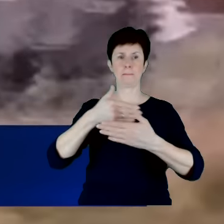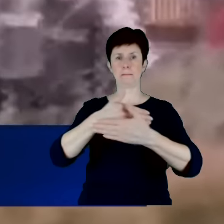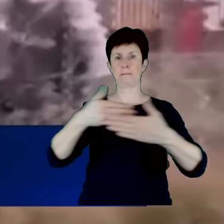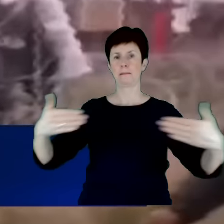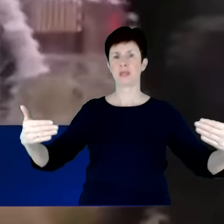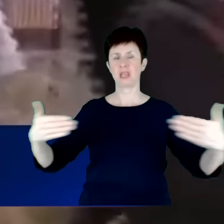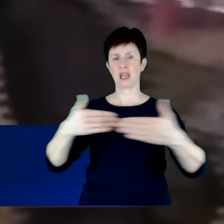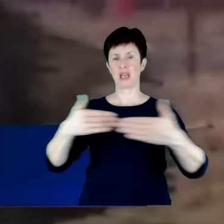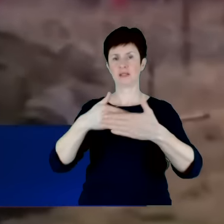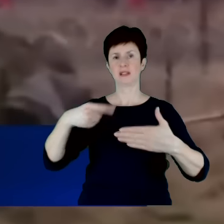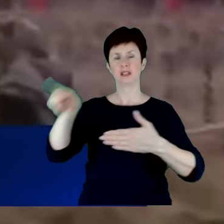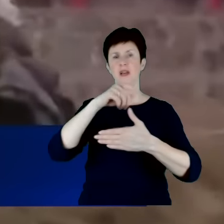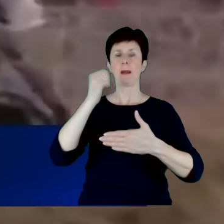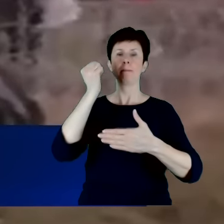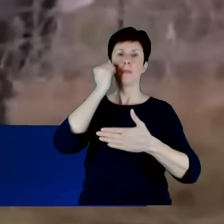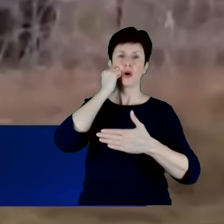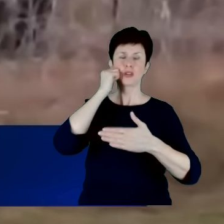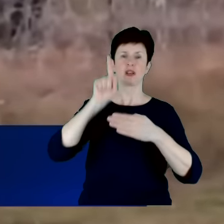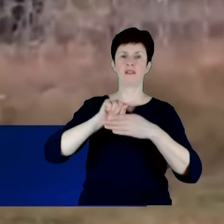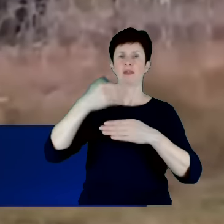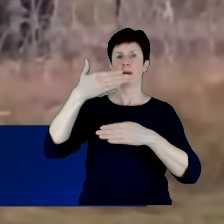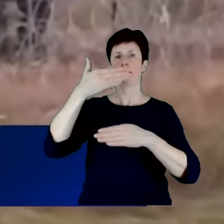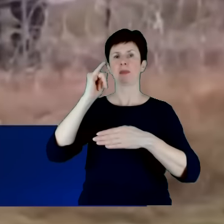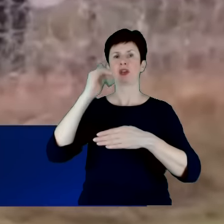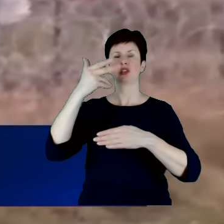przez Moskwę i Mińsk nielegalną migracją.